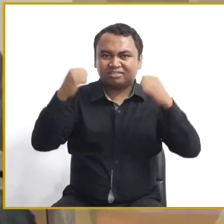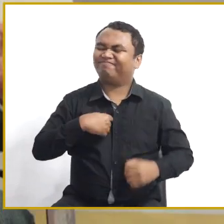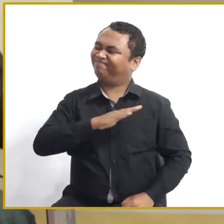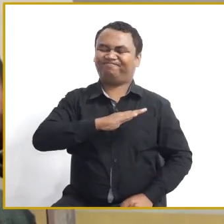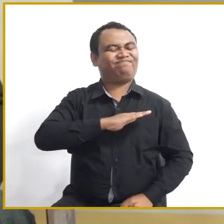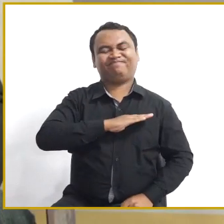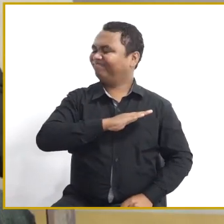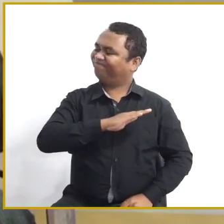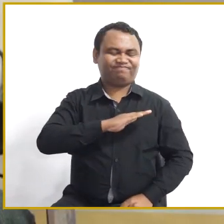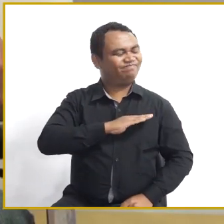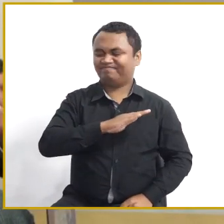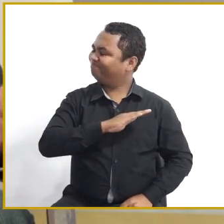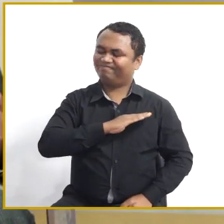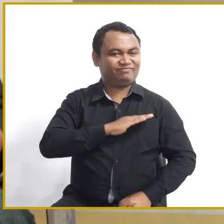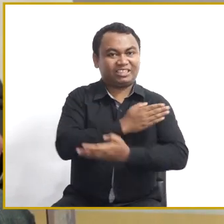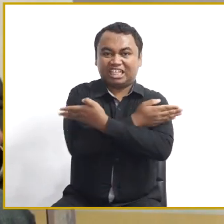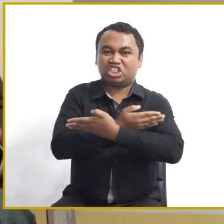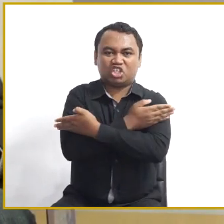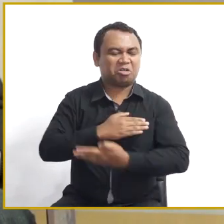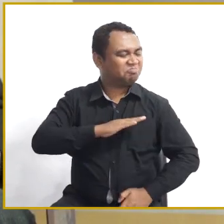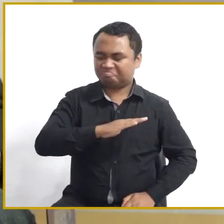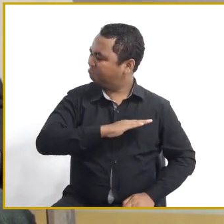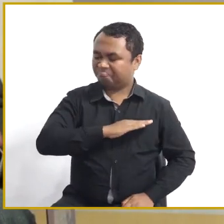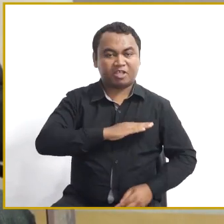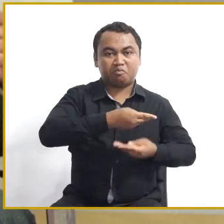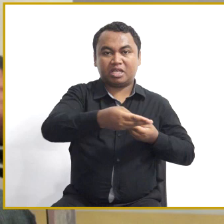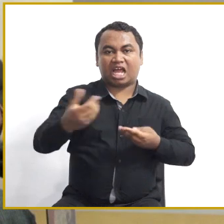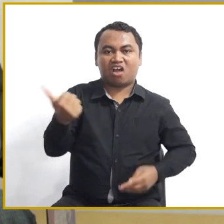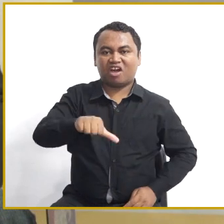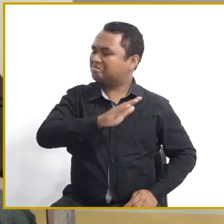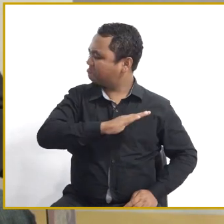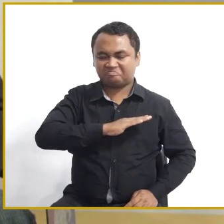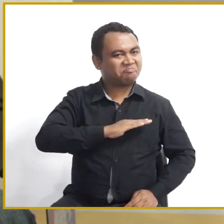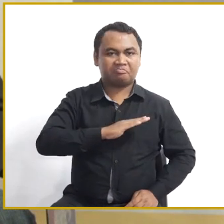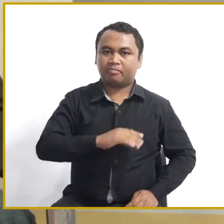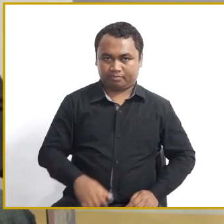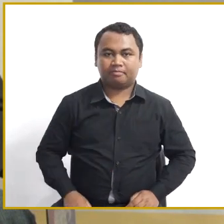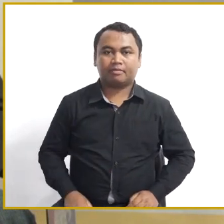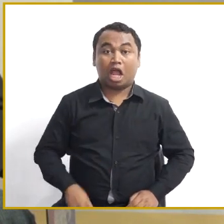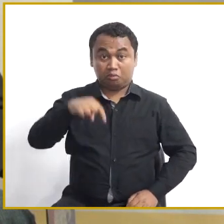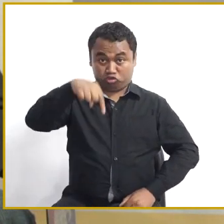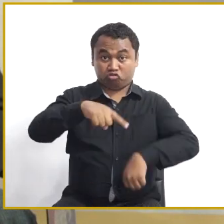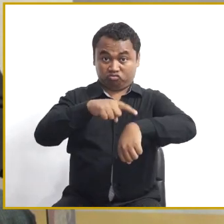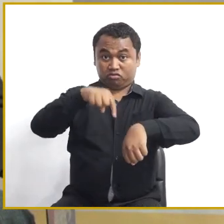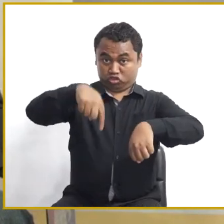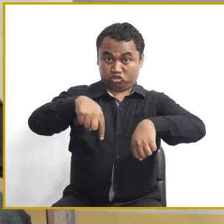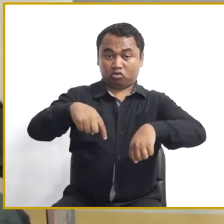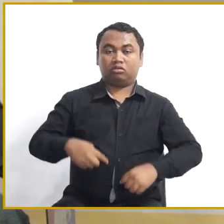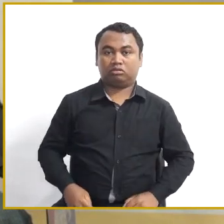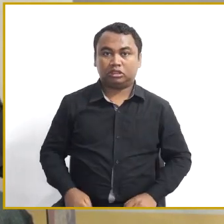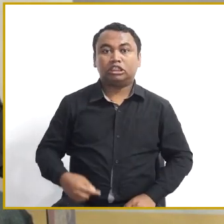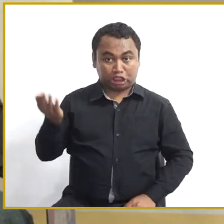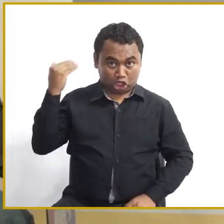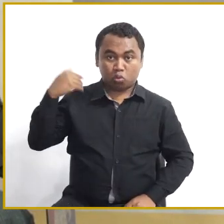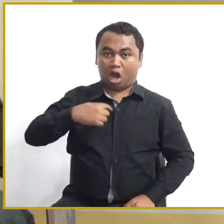izara t-shirta sy vary fotsy zay satria tsy miendrika an'izay Madagasikara fa amintsika miteny zao za ngamba nanisy amin'ny précurseur